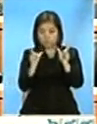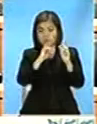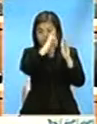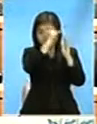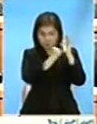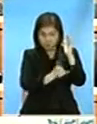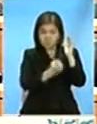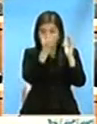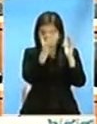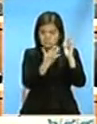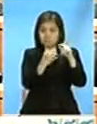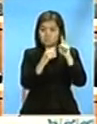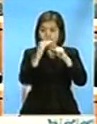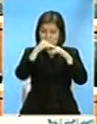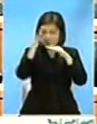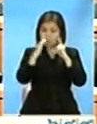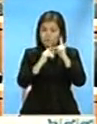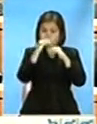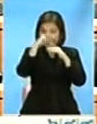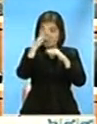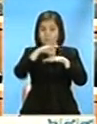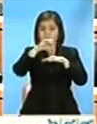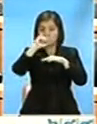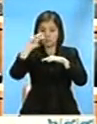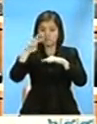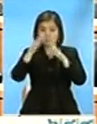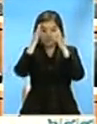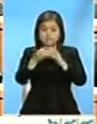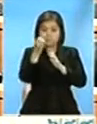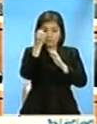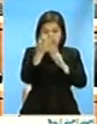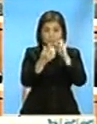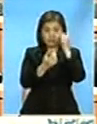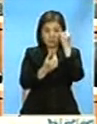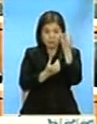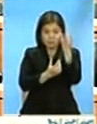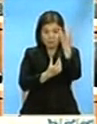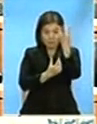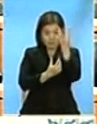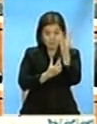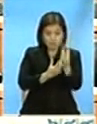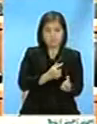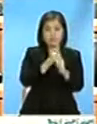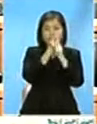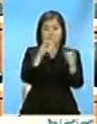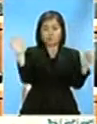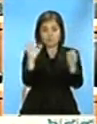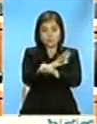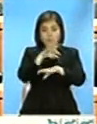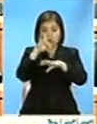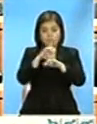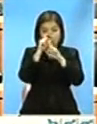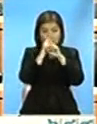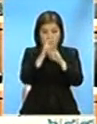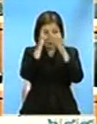าชิกวุฒิสภาได้มากกว่า1คนให้ผู้สมัครรับเลือกตั้งที่ได้คะแนนสูงสุดเรียงตามลำดับจนครบจำนวนสมาชิกวุฒิสภาที่จะพึงมีได้ใน